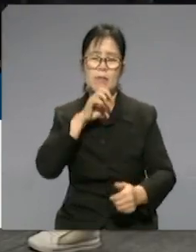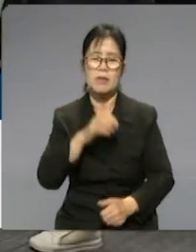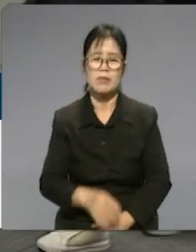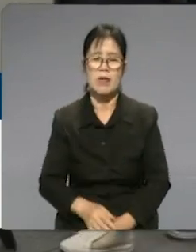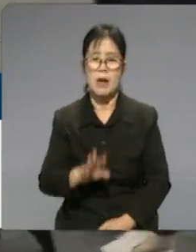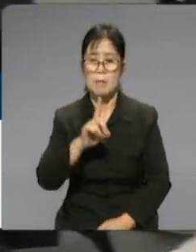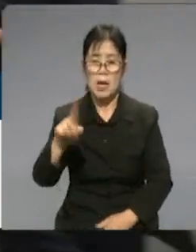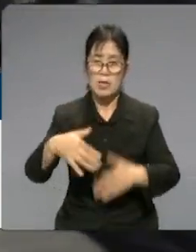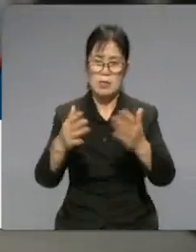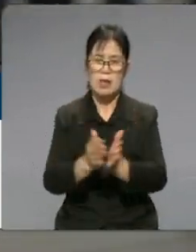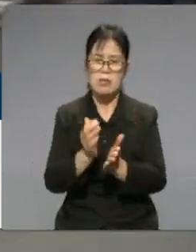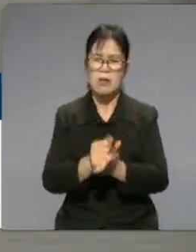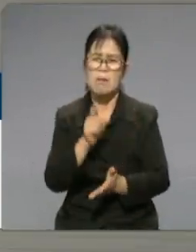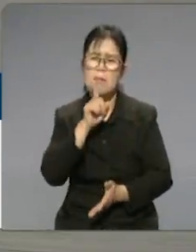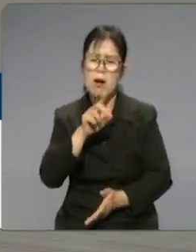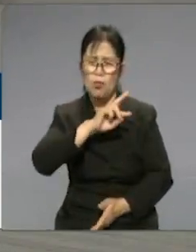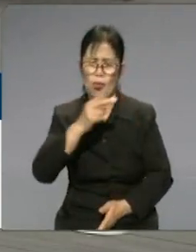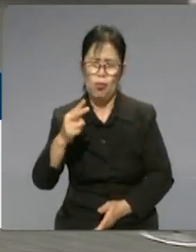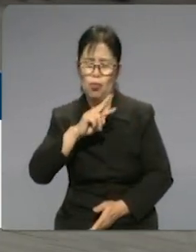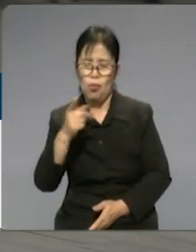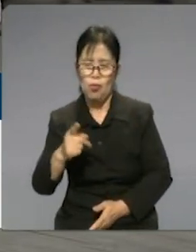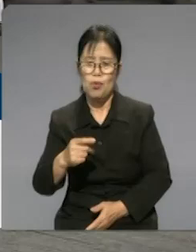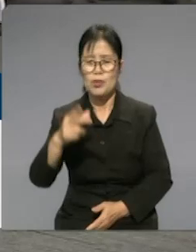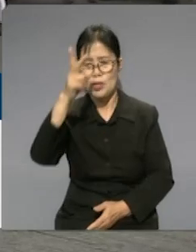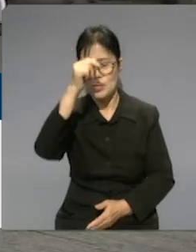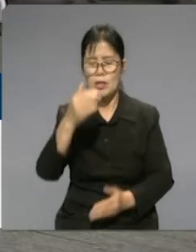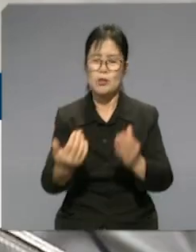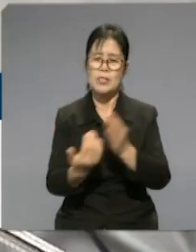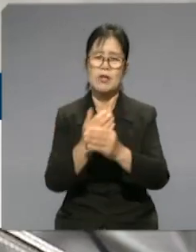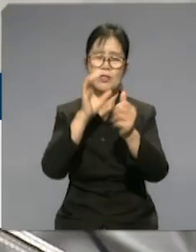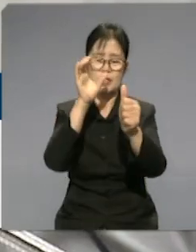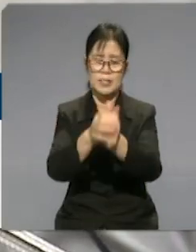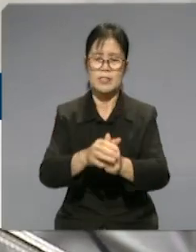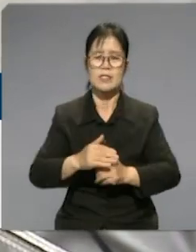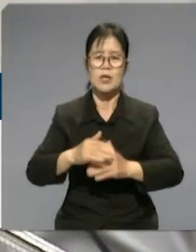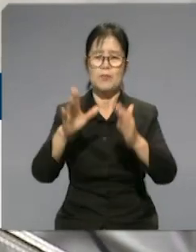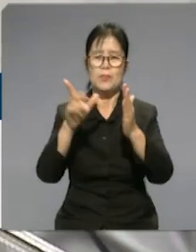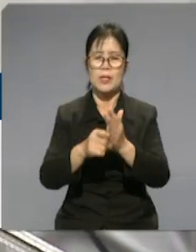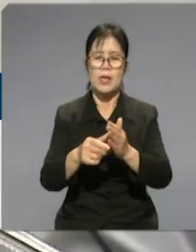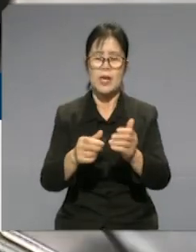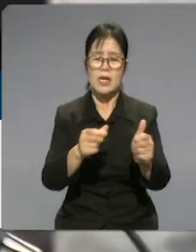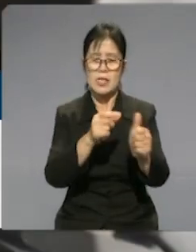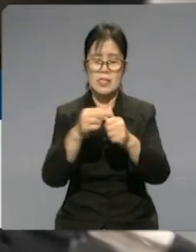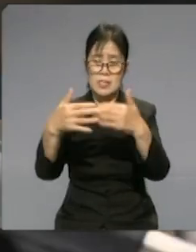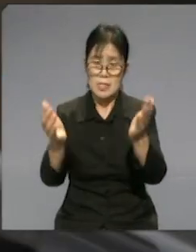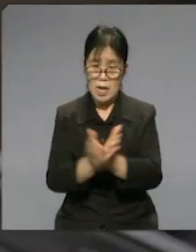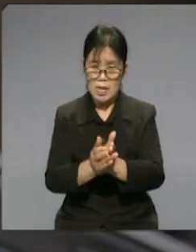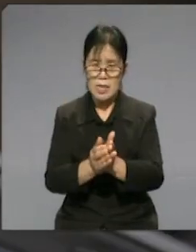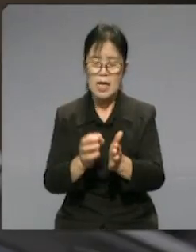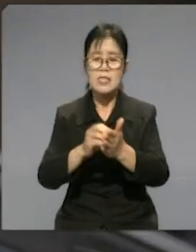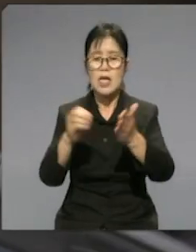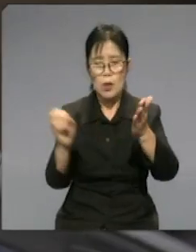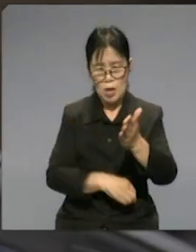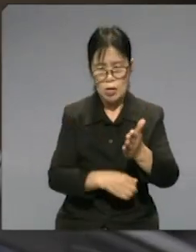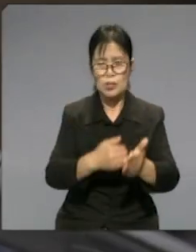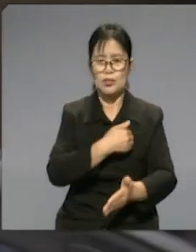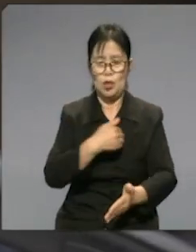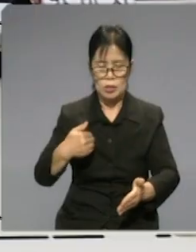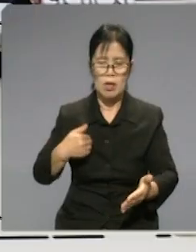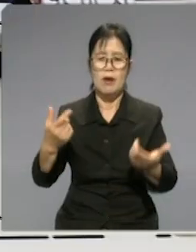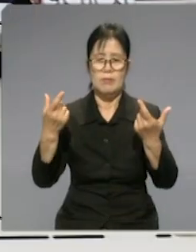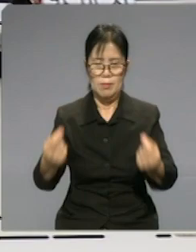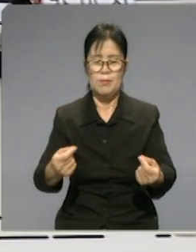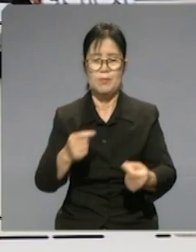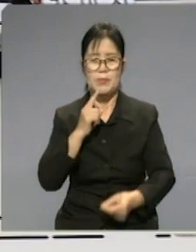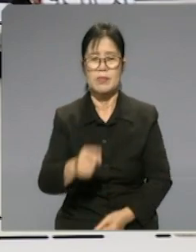박전단장의 진술이 일관되지 않고 경찰로의 사건이 첫 과정에서 임사단장을 제외하도록 한 것도 정당한 지휘권 행사라는